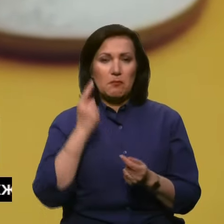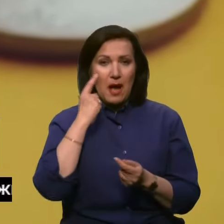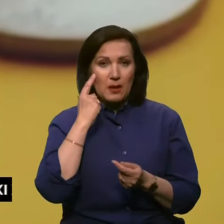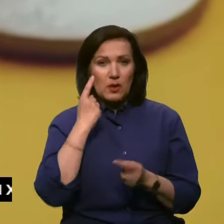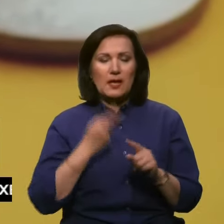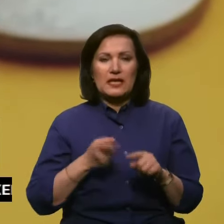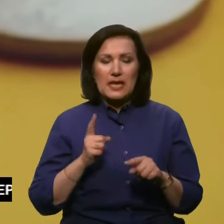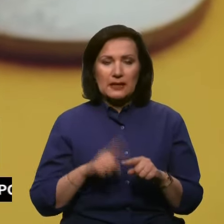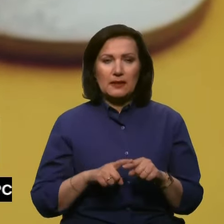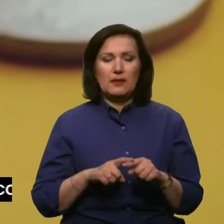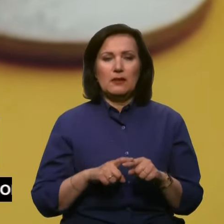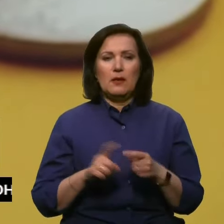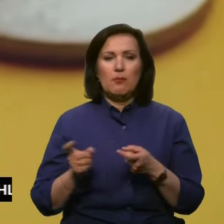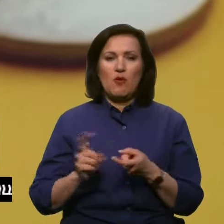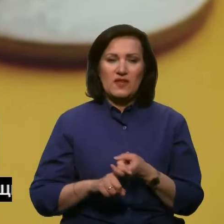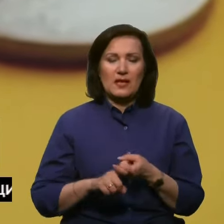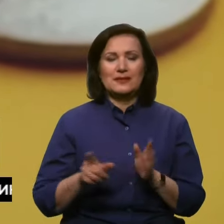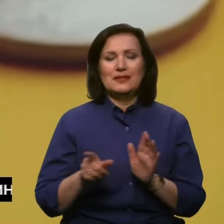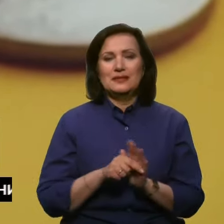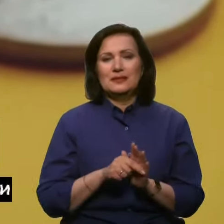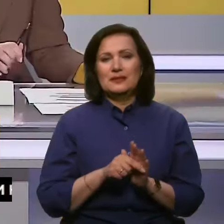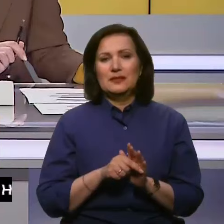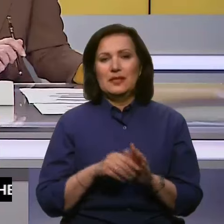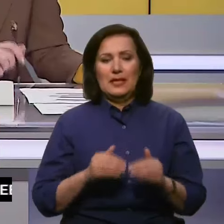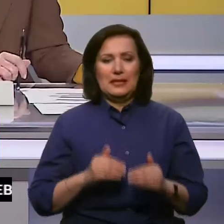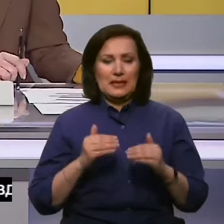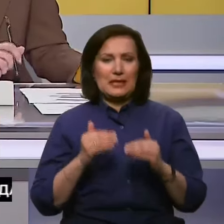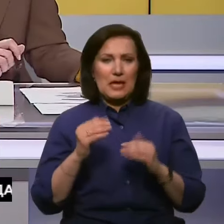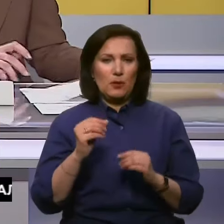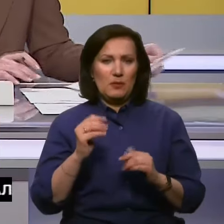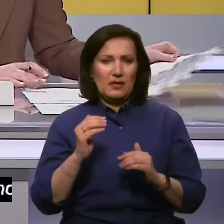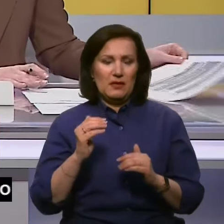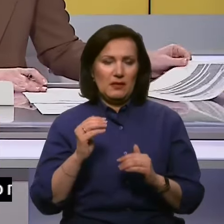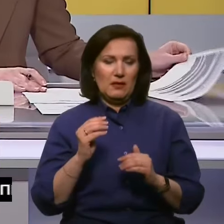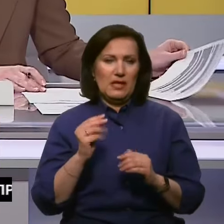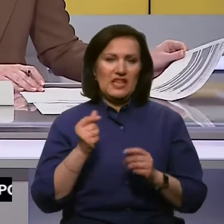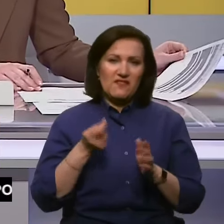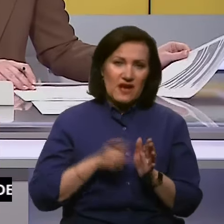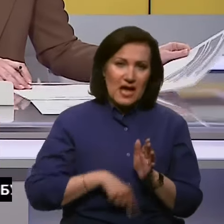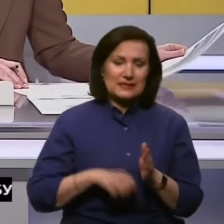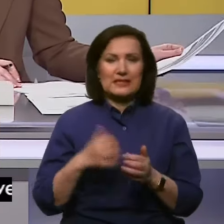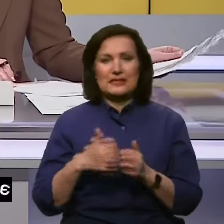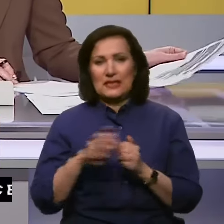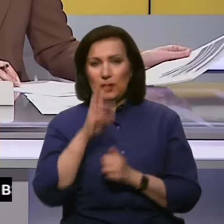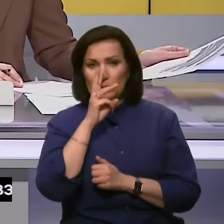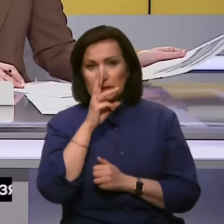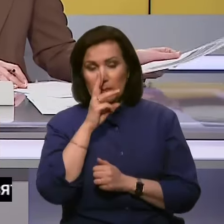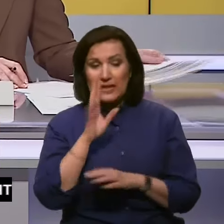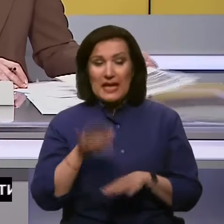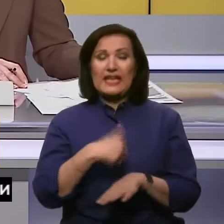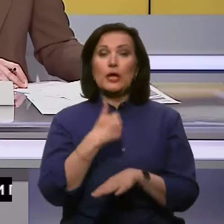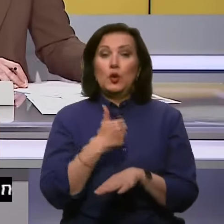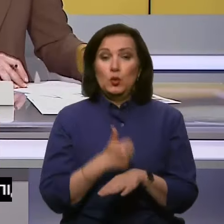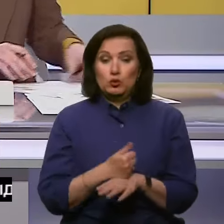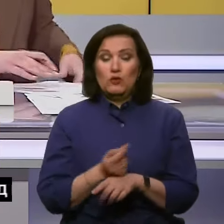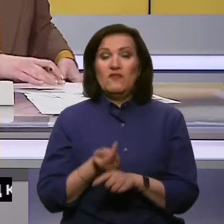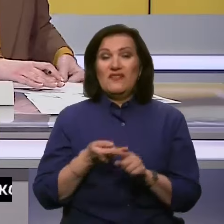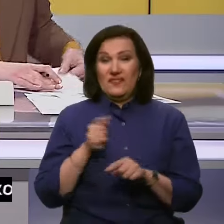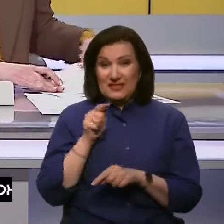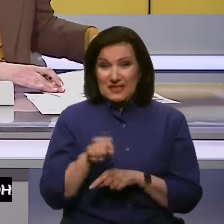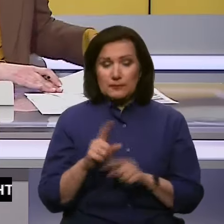свою чергу пов'язана з динамікою інфляції середньої заробітної плати. І ключове в такому підході – це те,